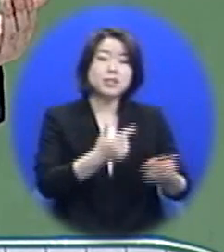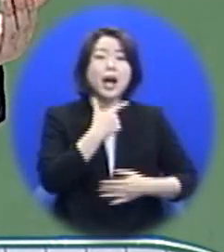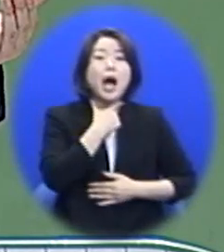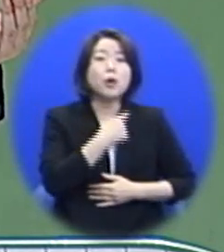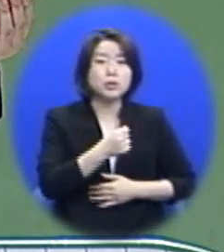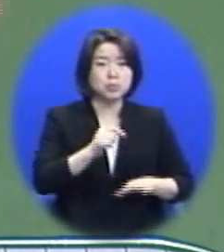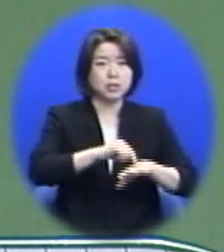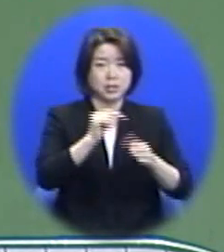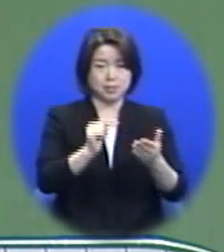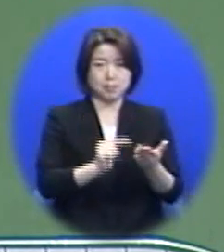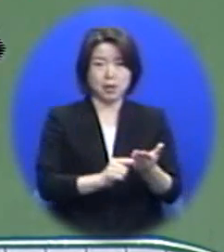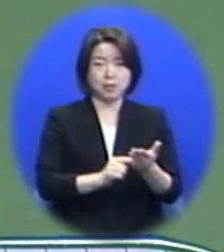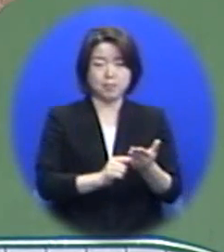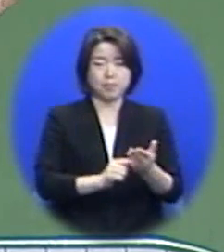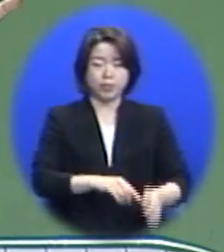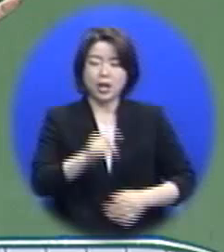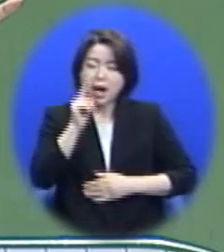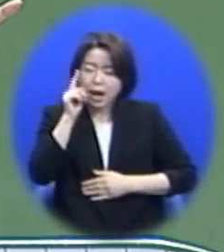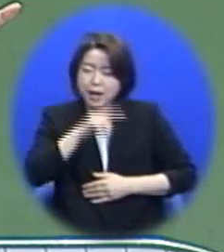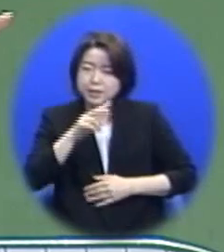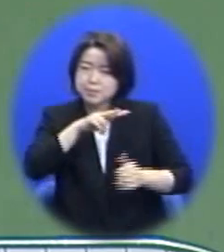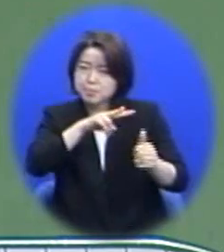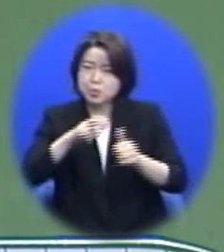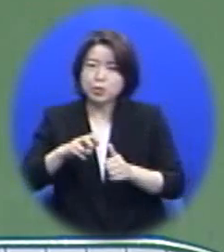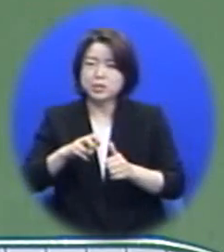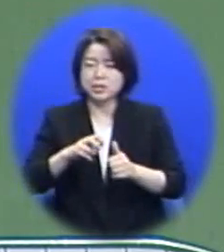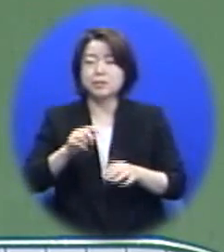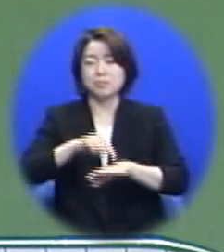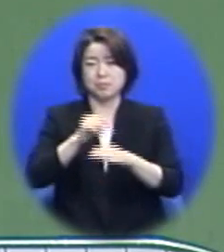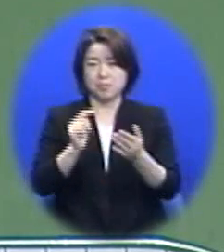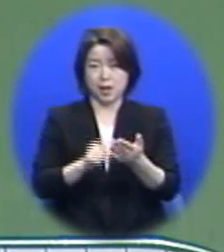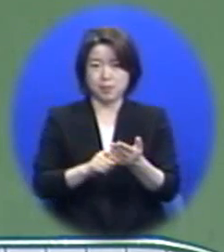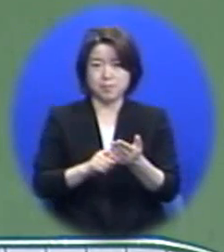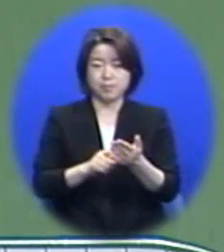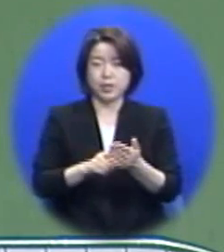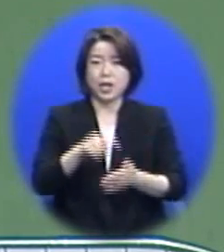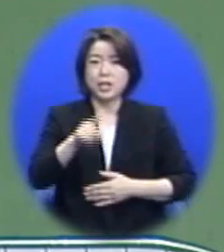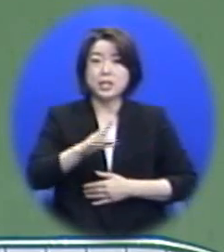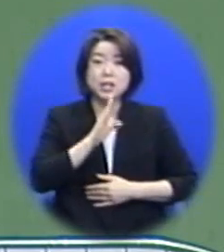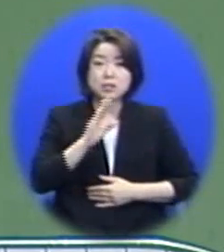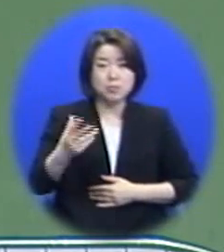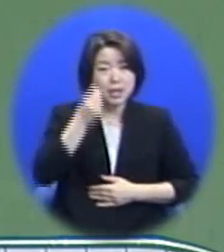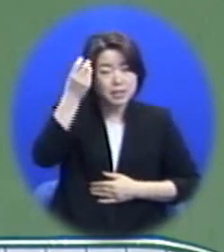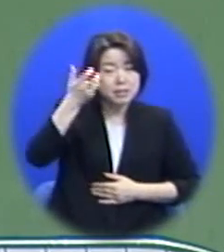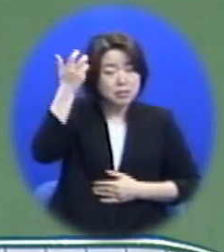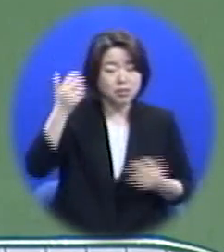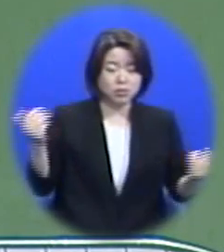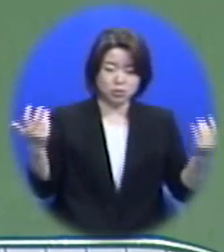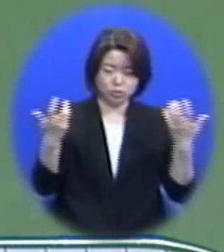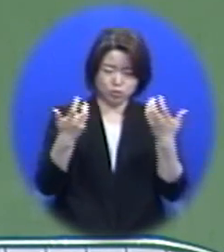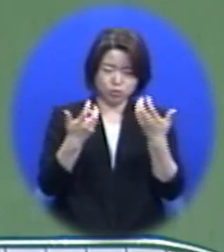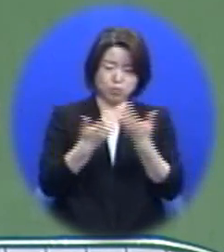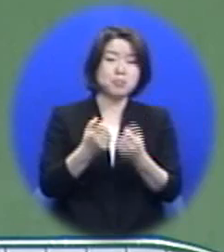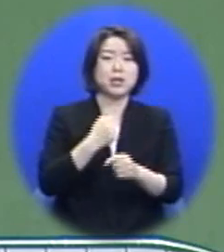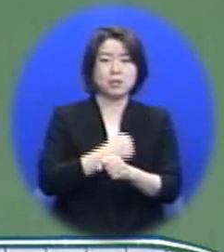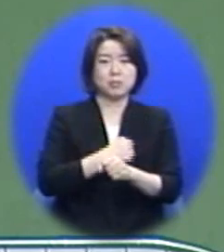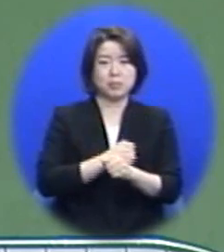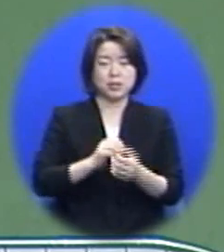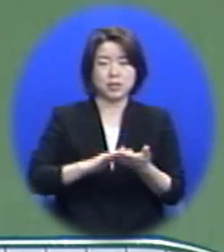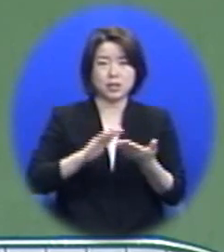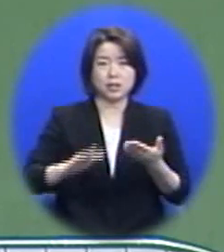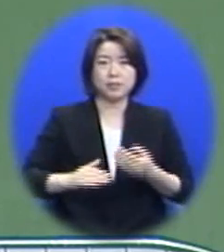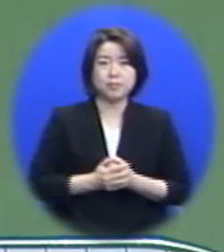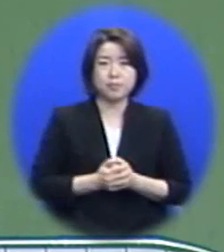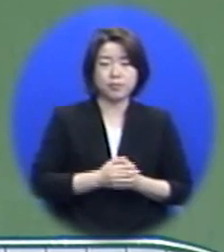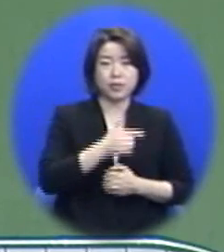마음 악이 미워지는 마음 이것이야말로 진정한 성령의 충만함이